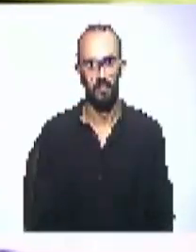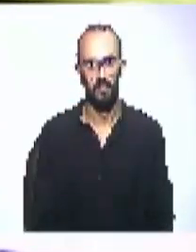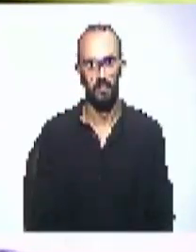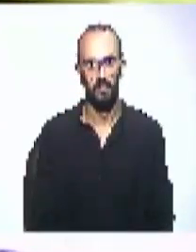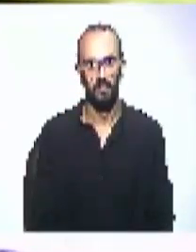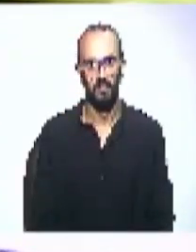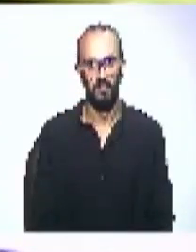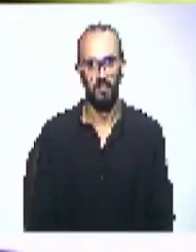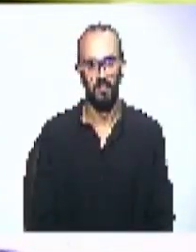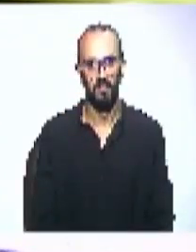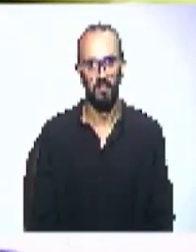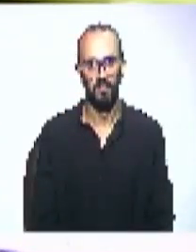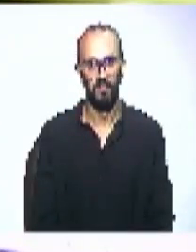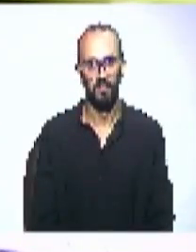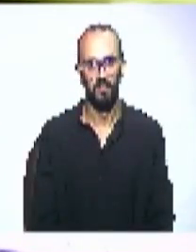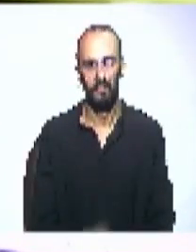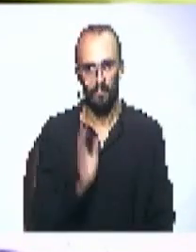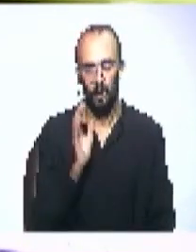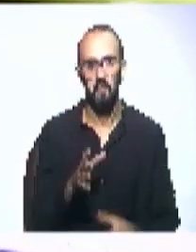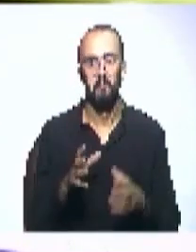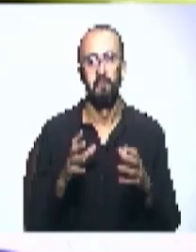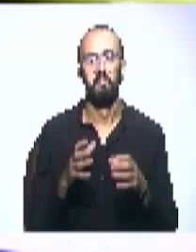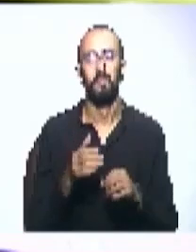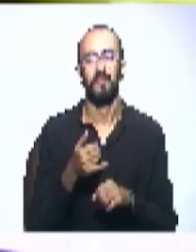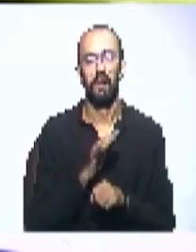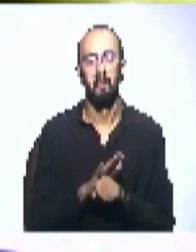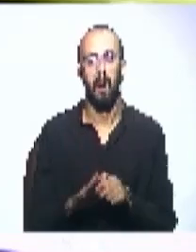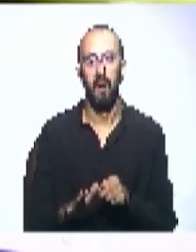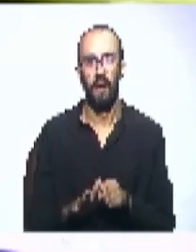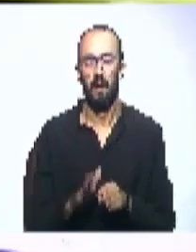حتة بسطرمة، حتة صغيرة.